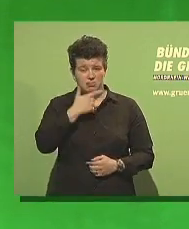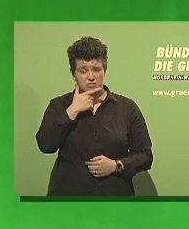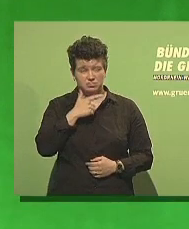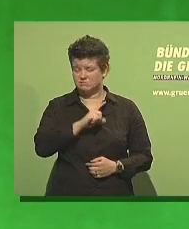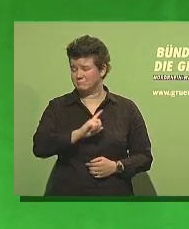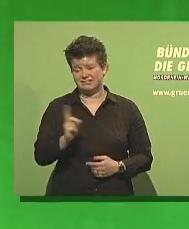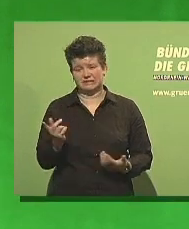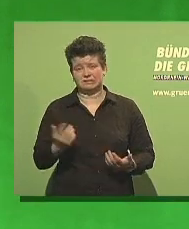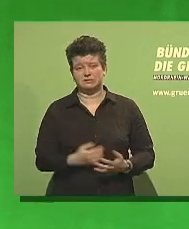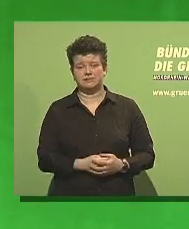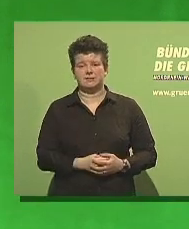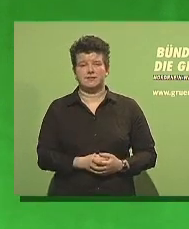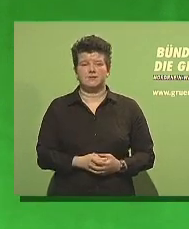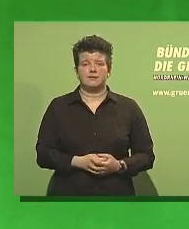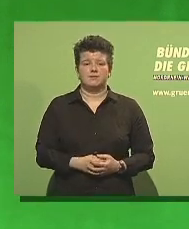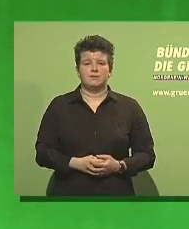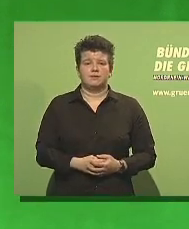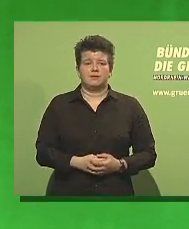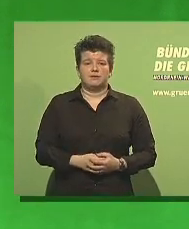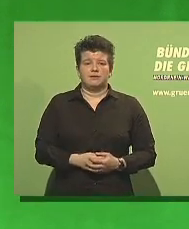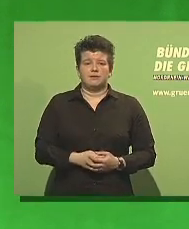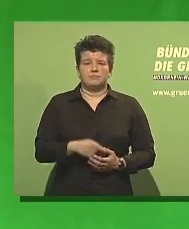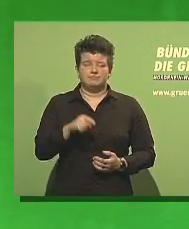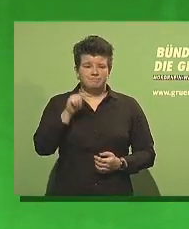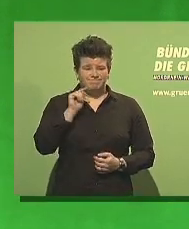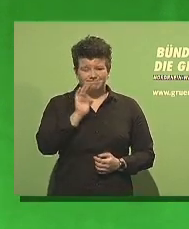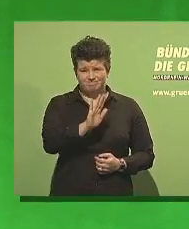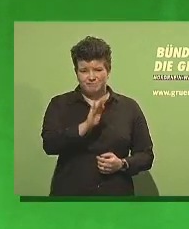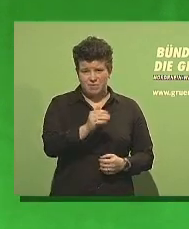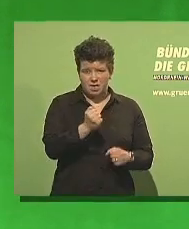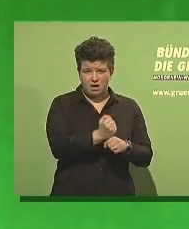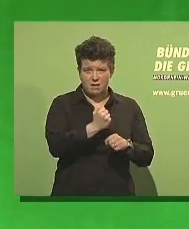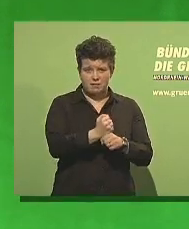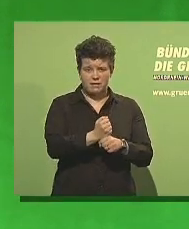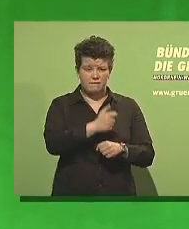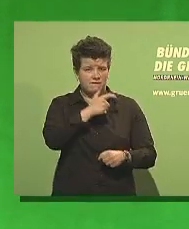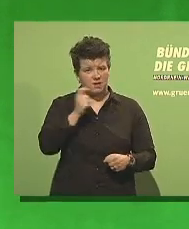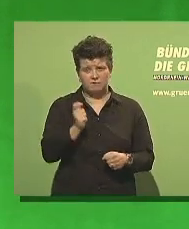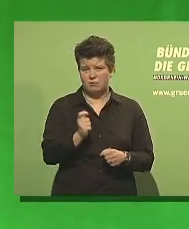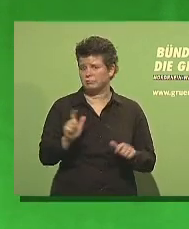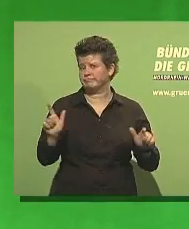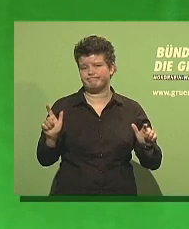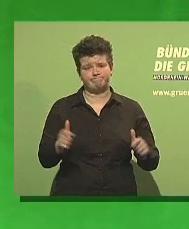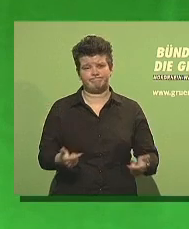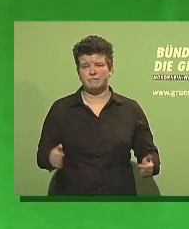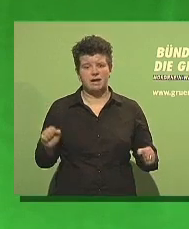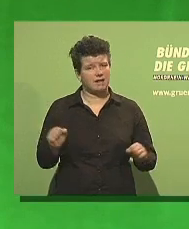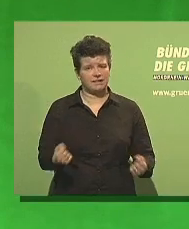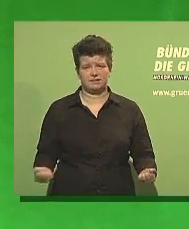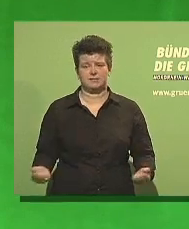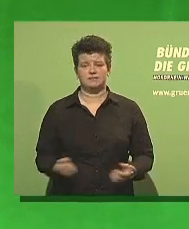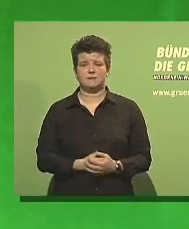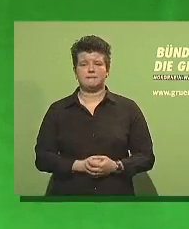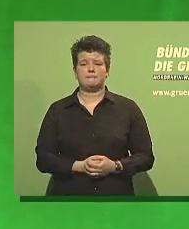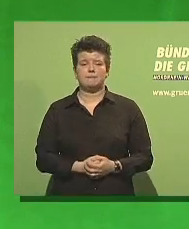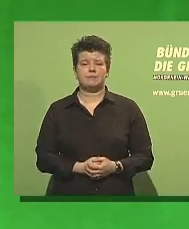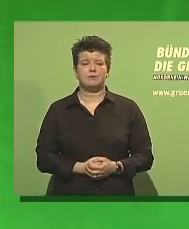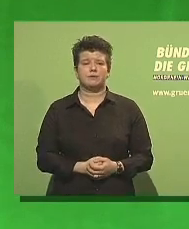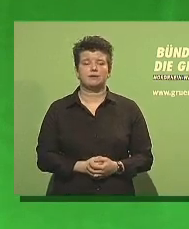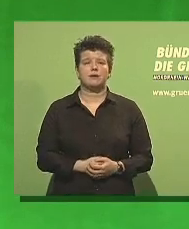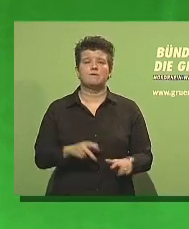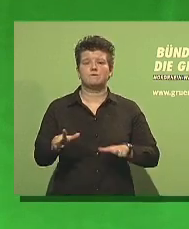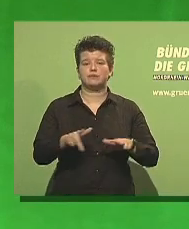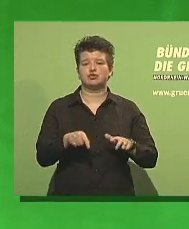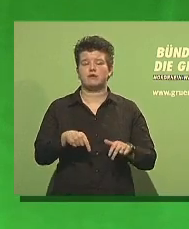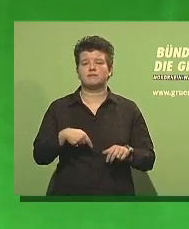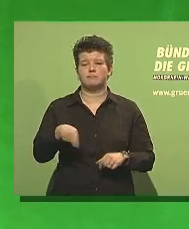stehen für eine unverantwortliche internationale Politik. Wirtschaftsminister Rösler ist der größte Bremser beim